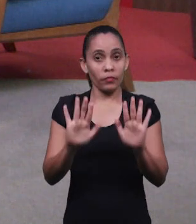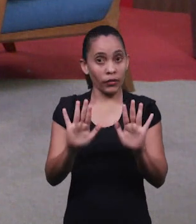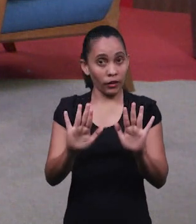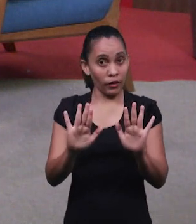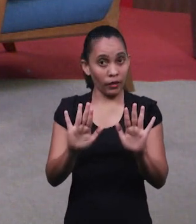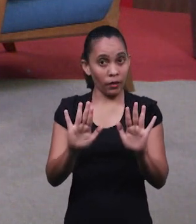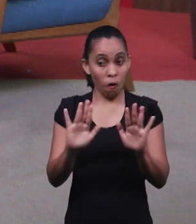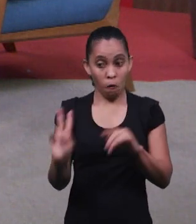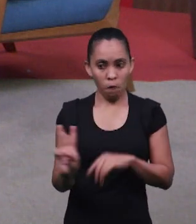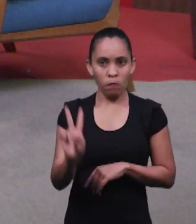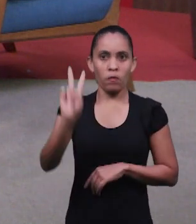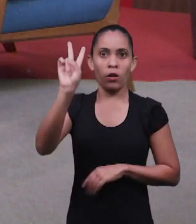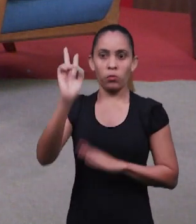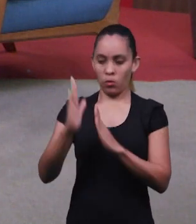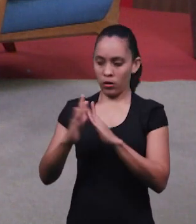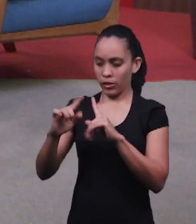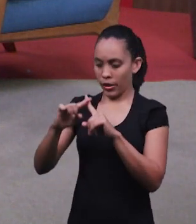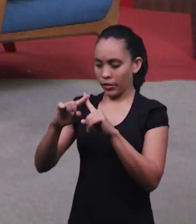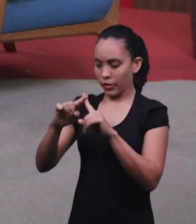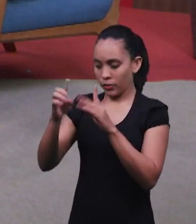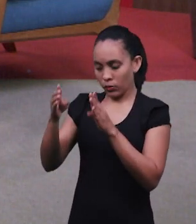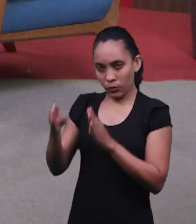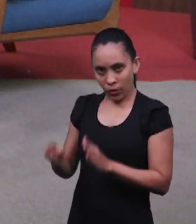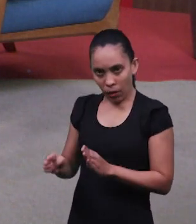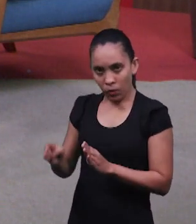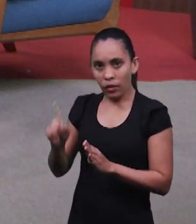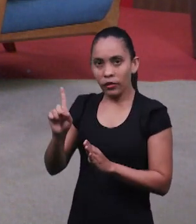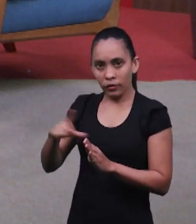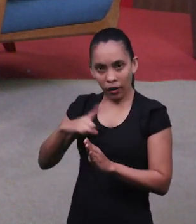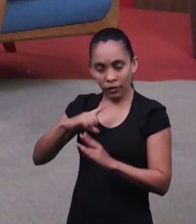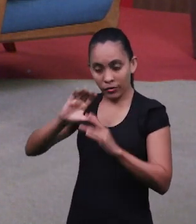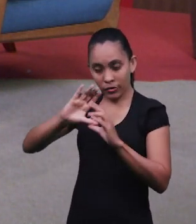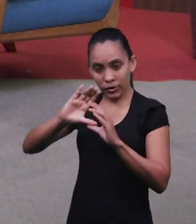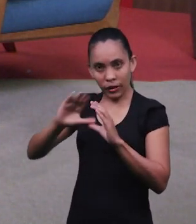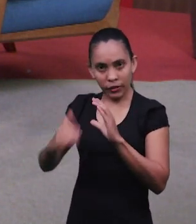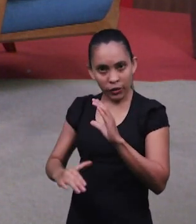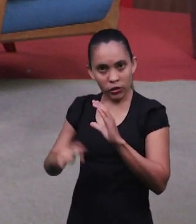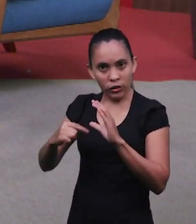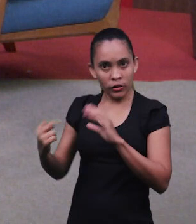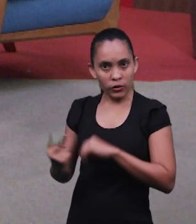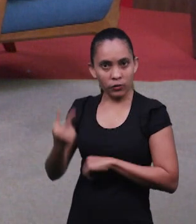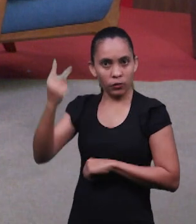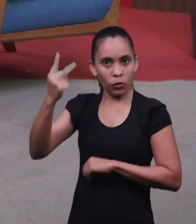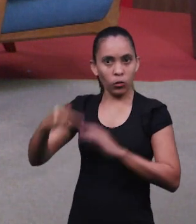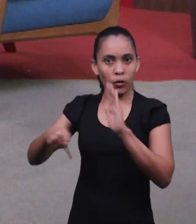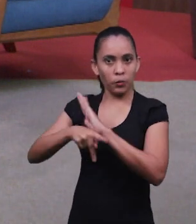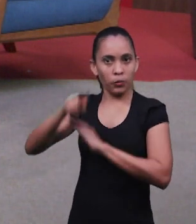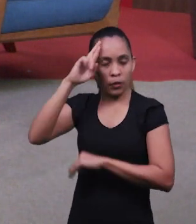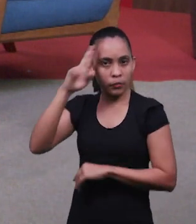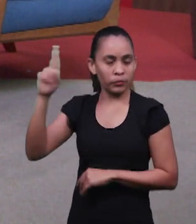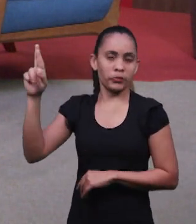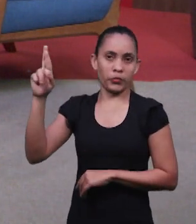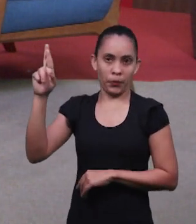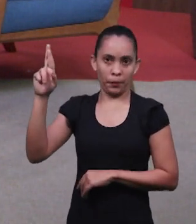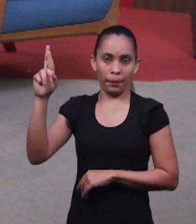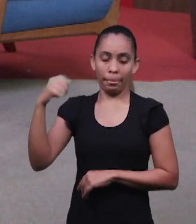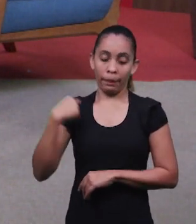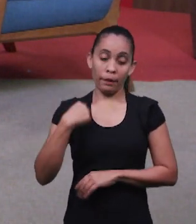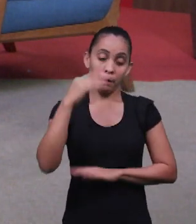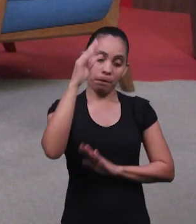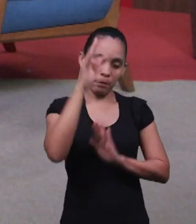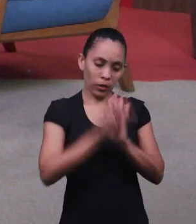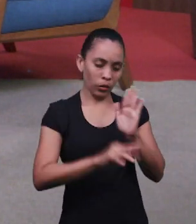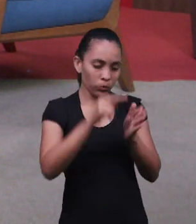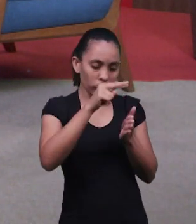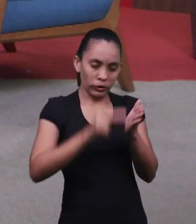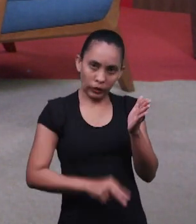belle, mais la grande richesse de l'Église se trouve dans ses valeurs spirituelles. Gloire à Jésus. Je vais lire